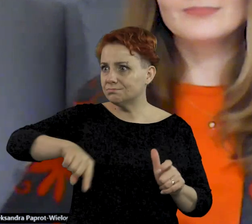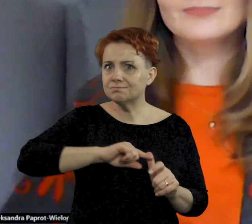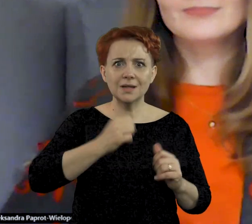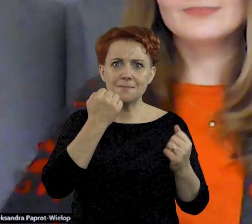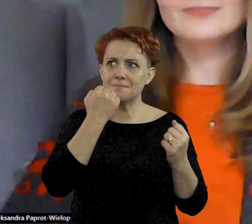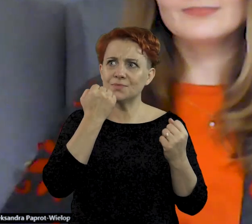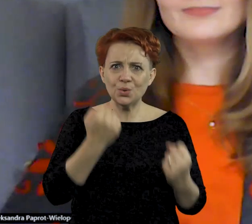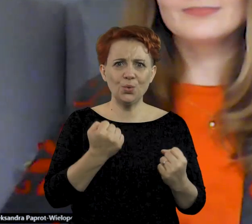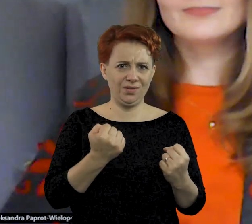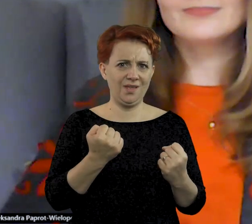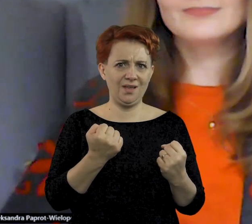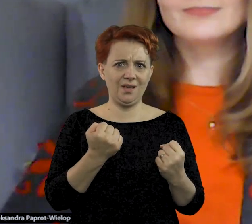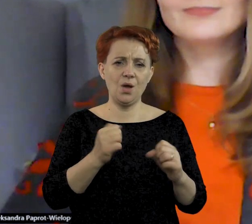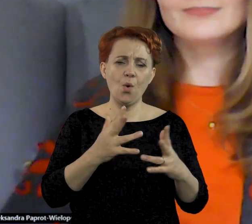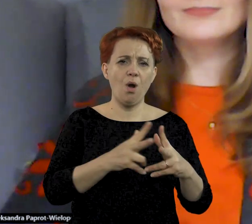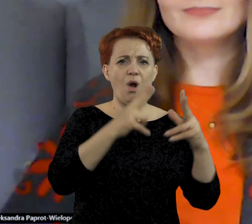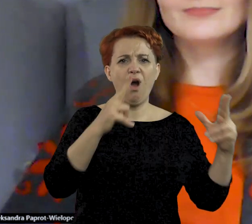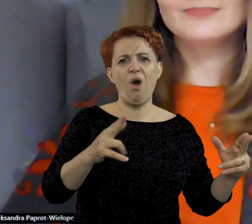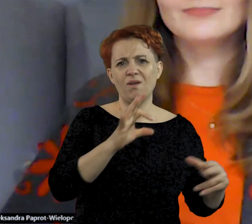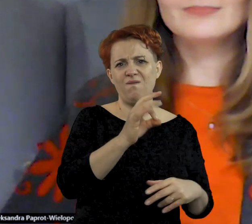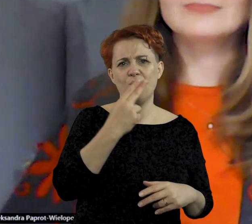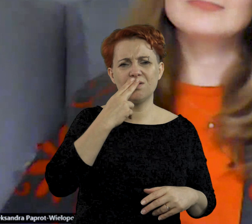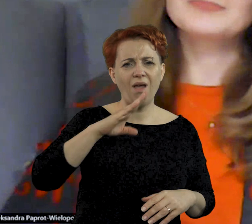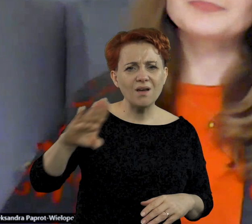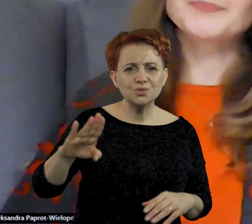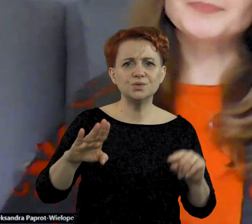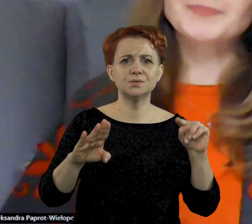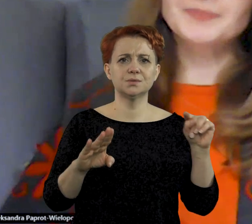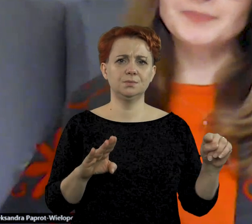nas niezmiernie trudne, bo wiąże się z okresem nazistowskim, z